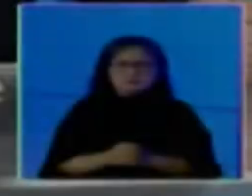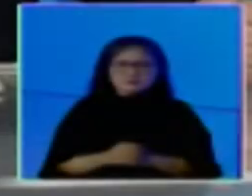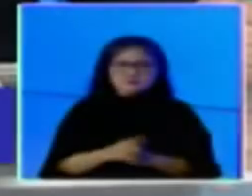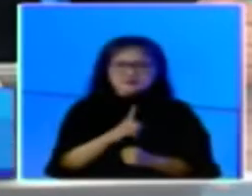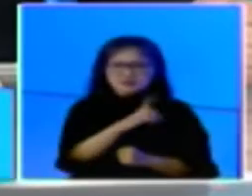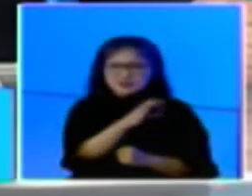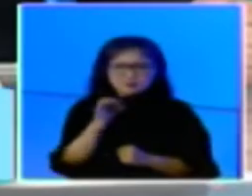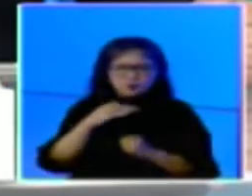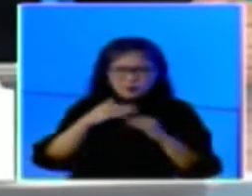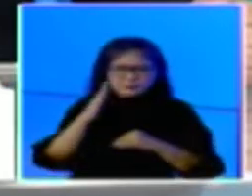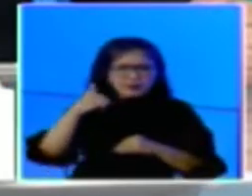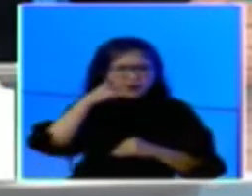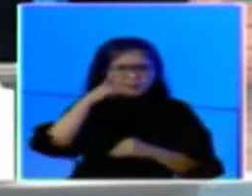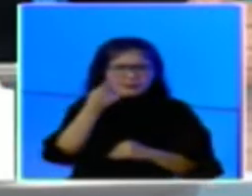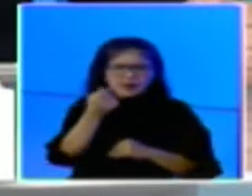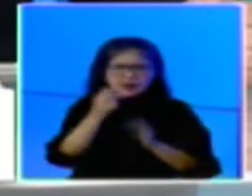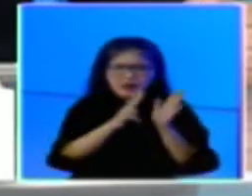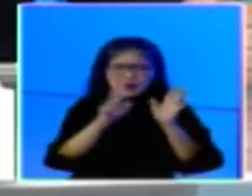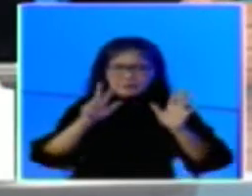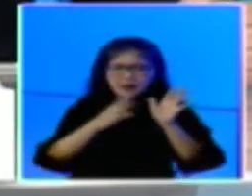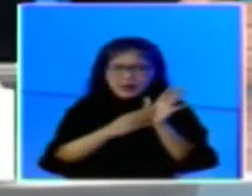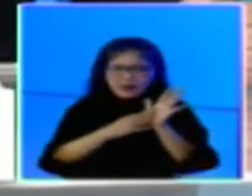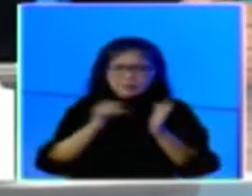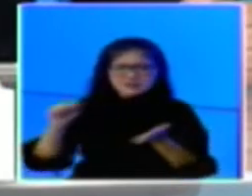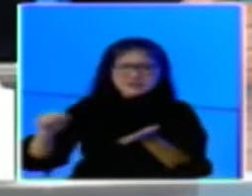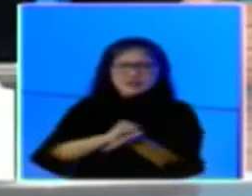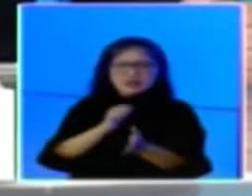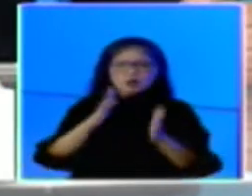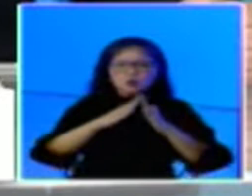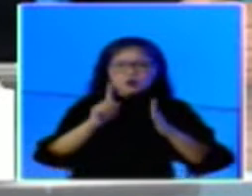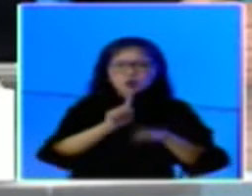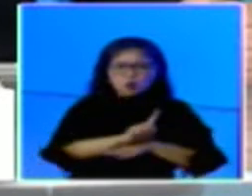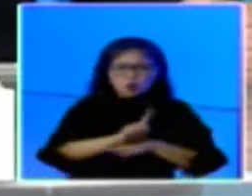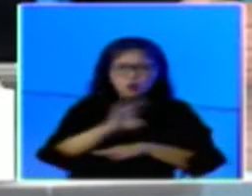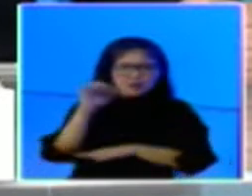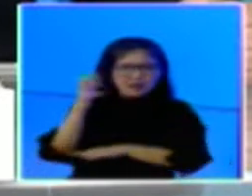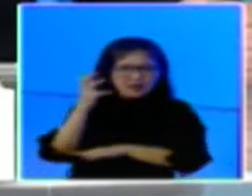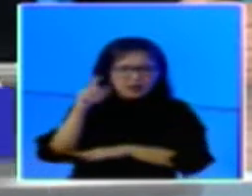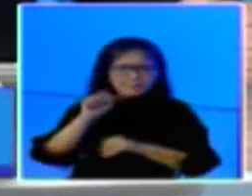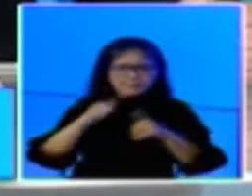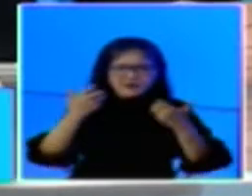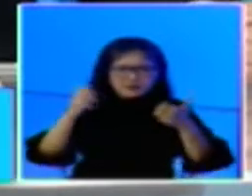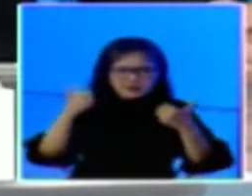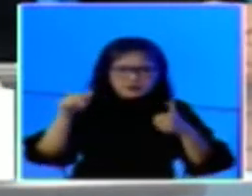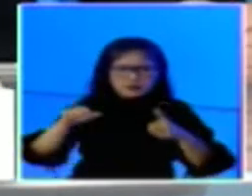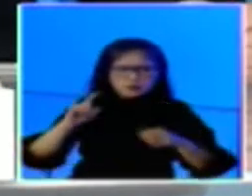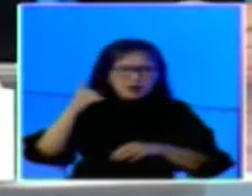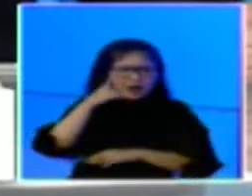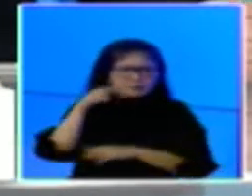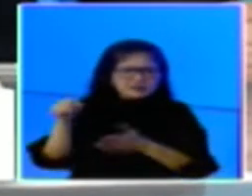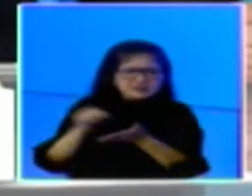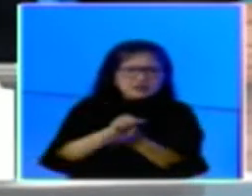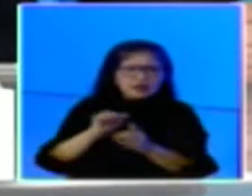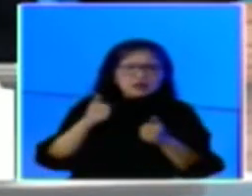Ribuan handphone senilai lebih dari 8 miliar rupiah disita dari sebuah ruko di Tangerang, Banten. Handphone yang disita hasil rakitan